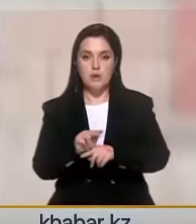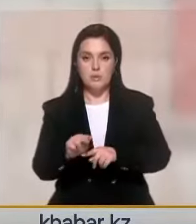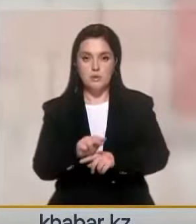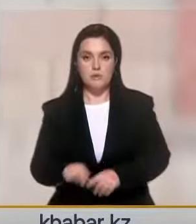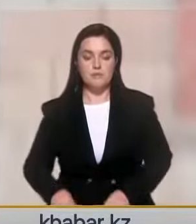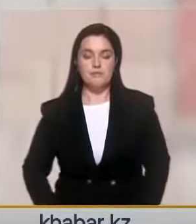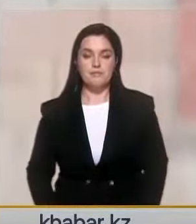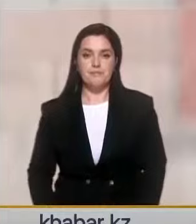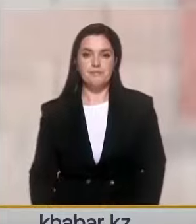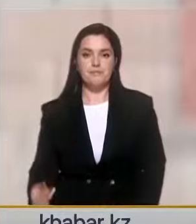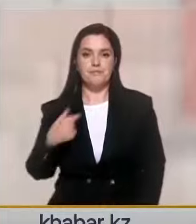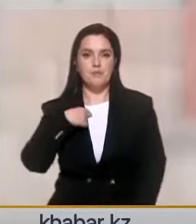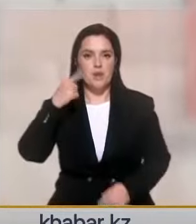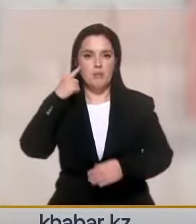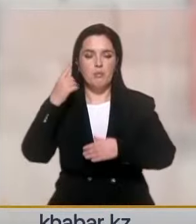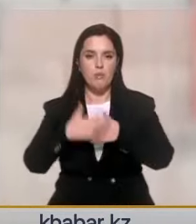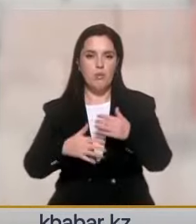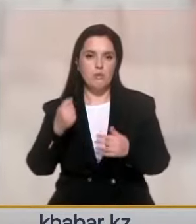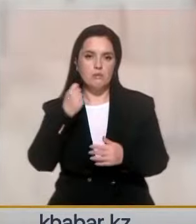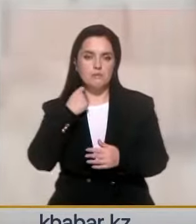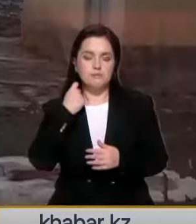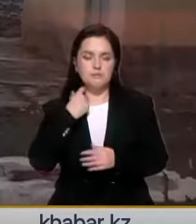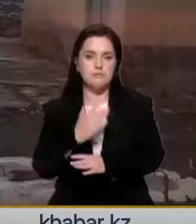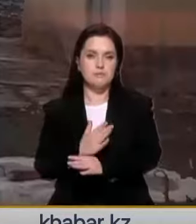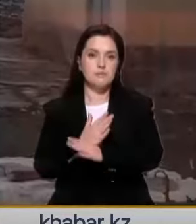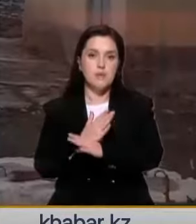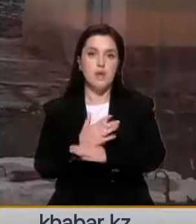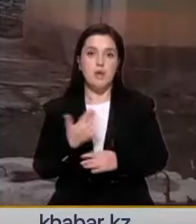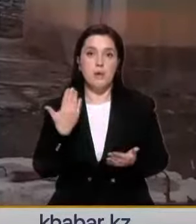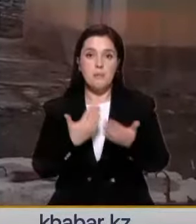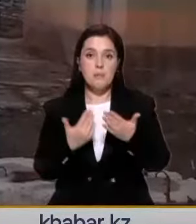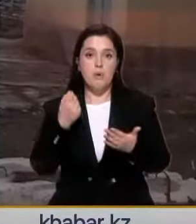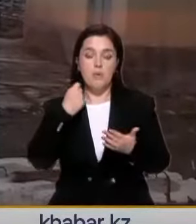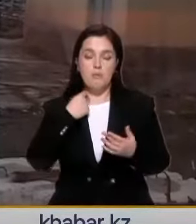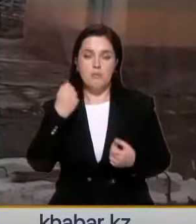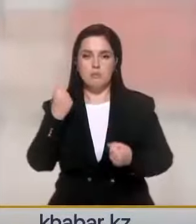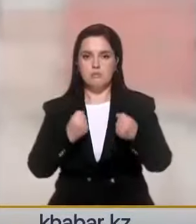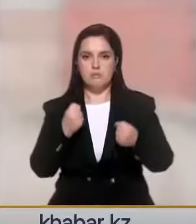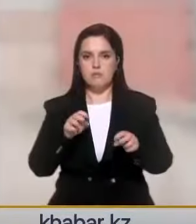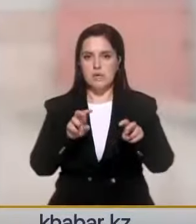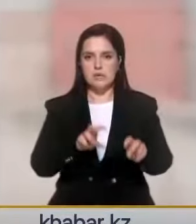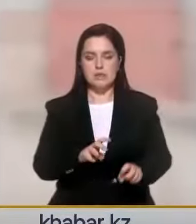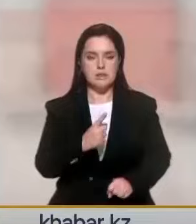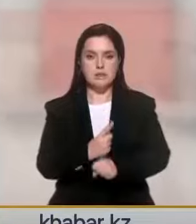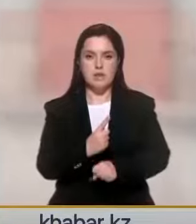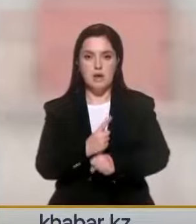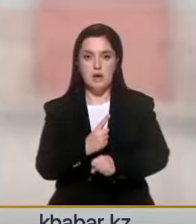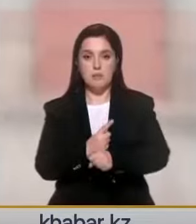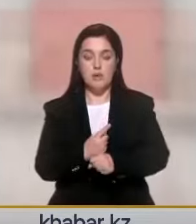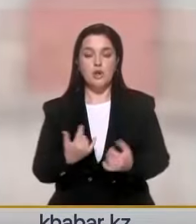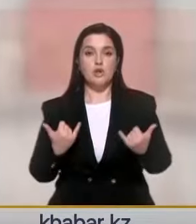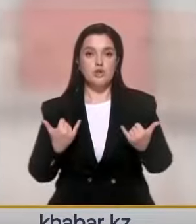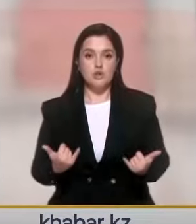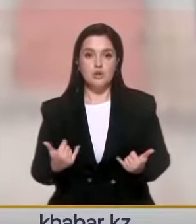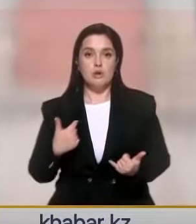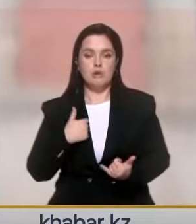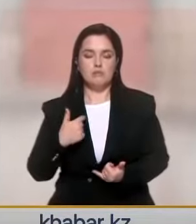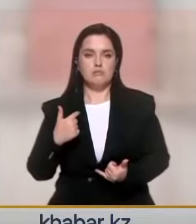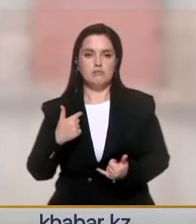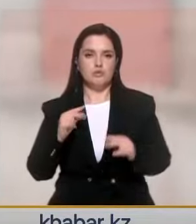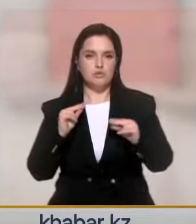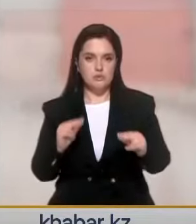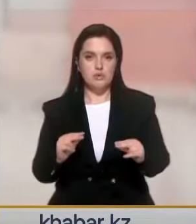я осознал что алкоголь не приводит ни к чему хорошему если выпил за руль ни в коем случае нельзя садиться сейчас работаю на совесть и